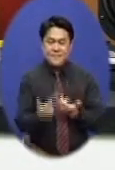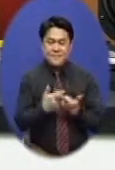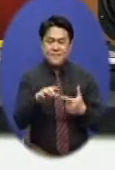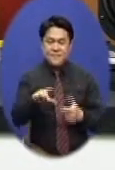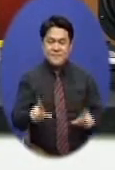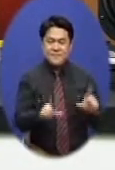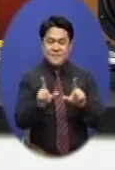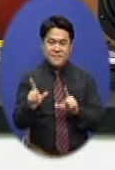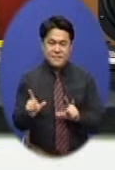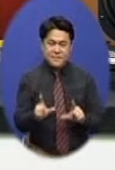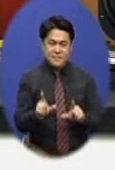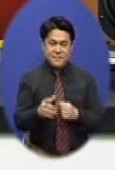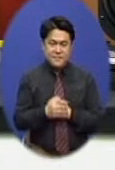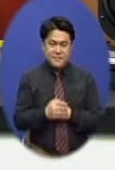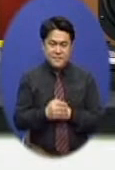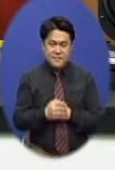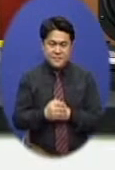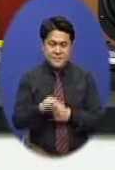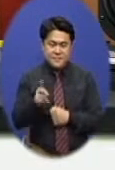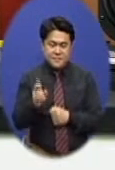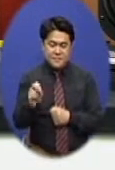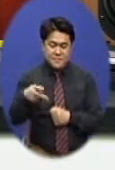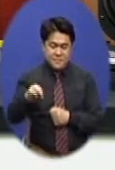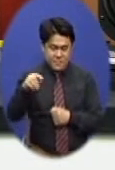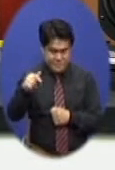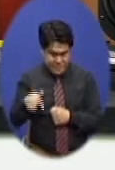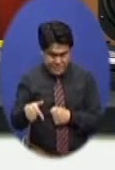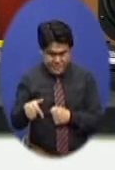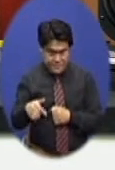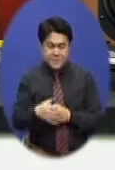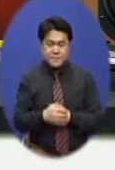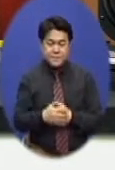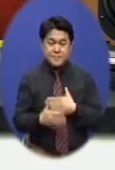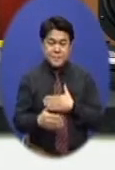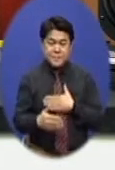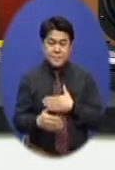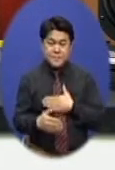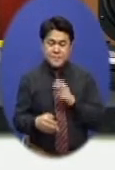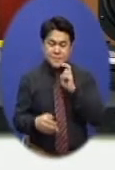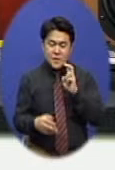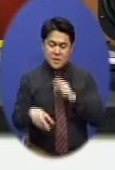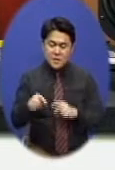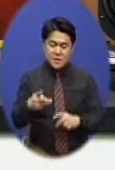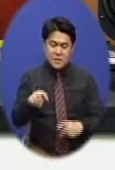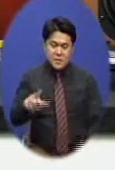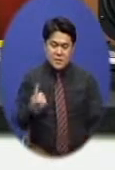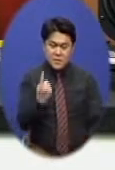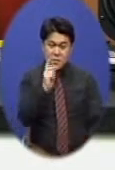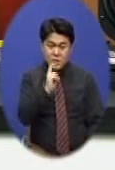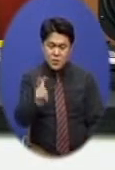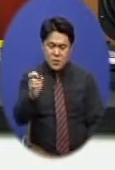살고 있는 손병식입니다. 네, 오늘 그 부르실 곡은 어떤 곡이시죠? 서른 도시의 원점.